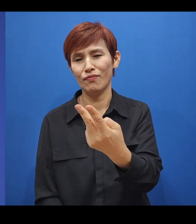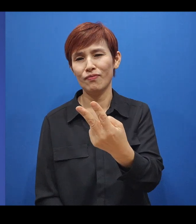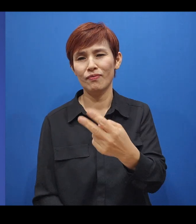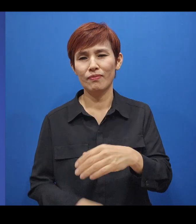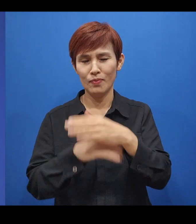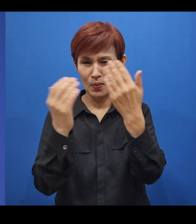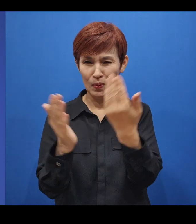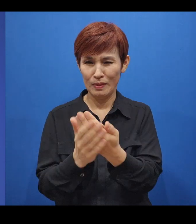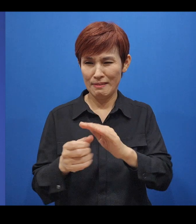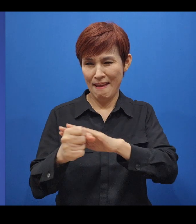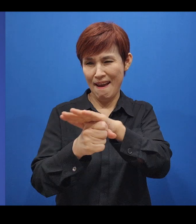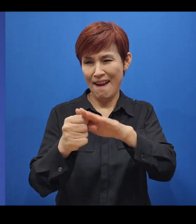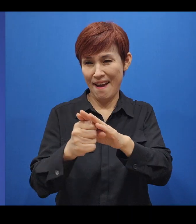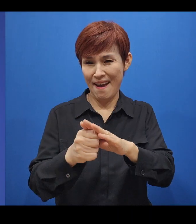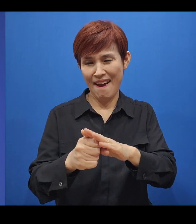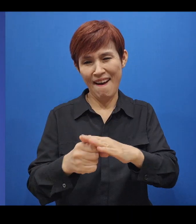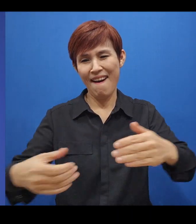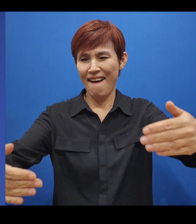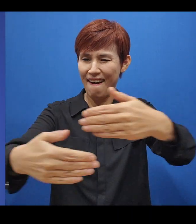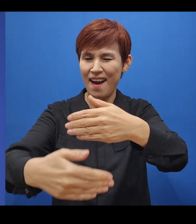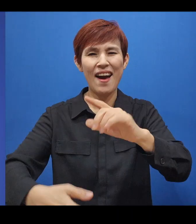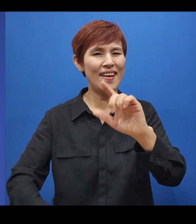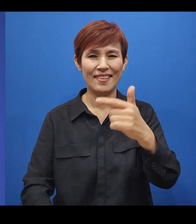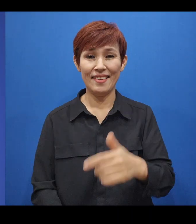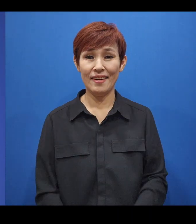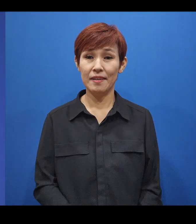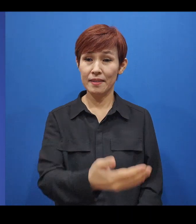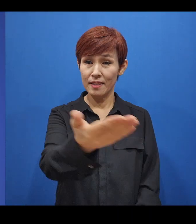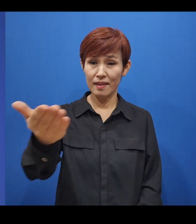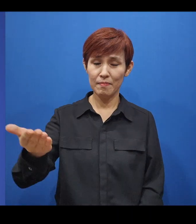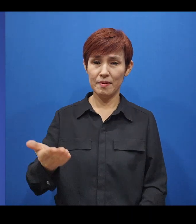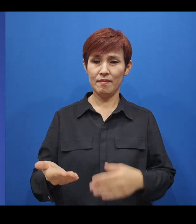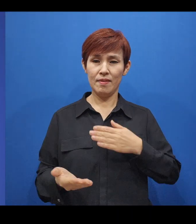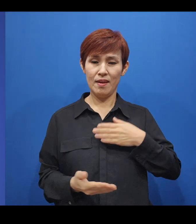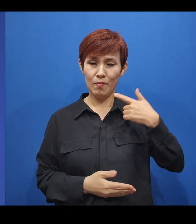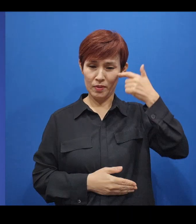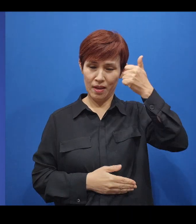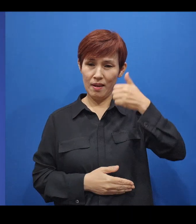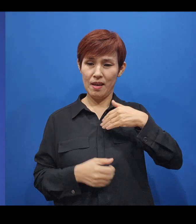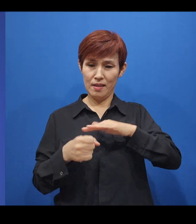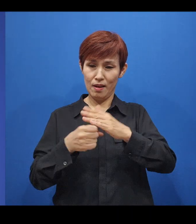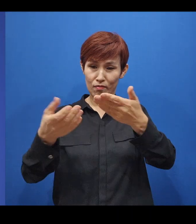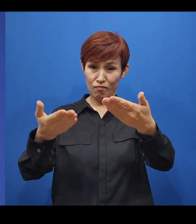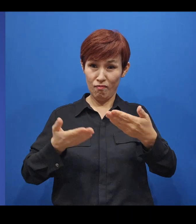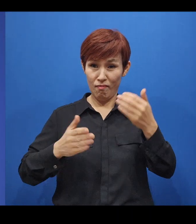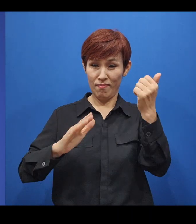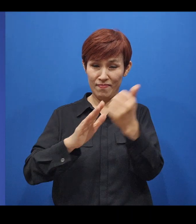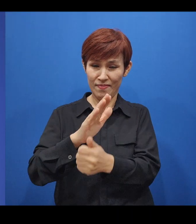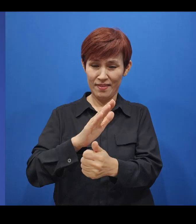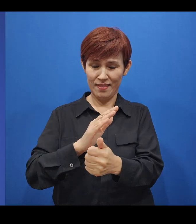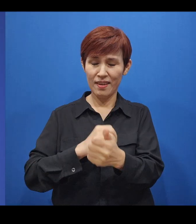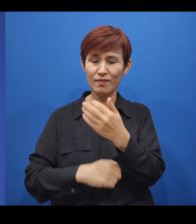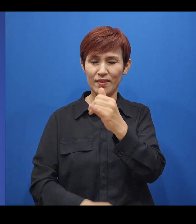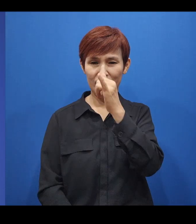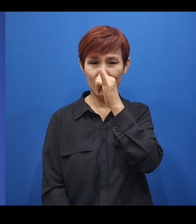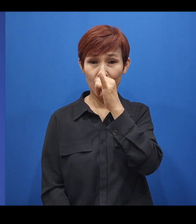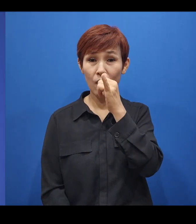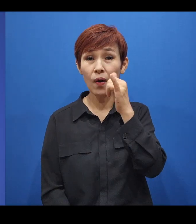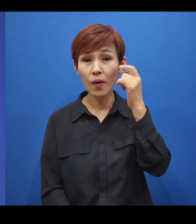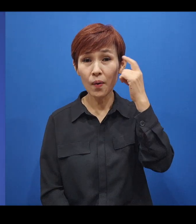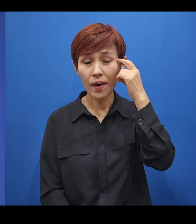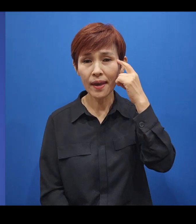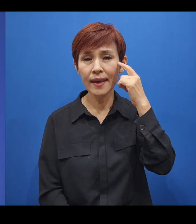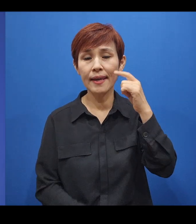겁니다. 여러분이 목자인 저를 사랑하는 일에도 실패할 수 있습니다. 왜요? 사랑은